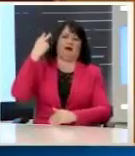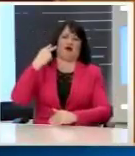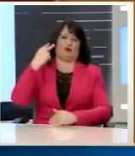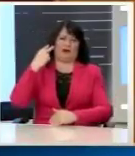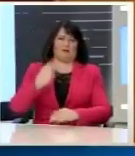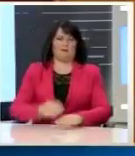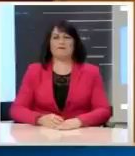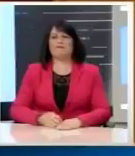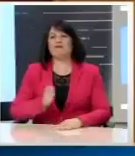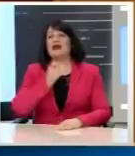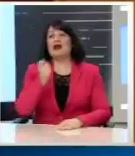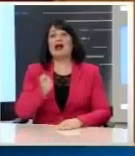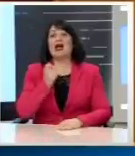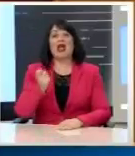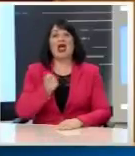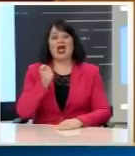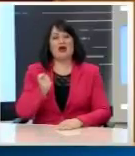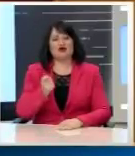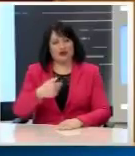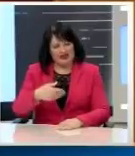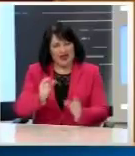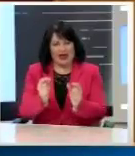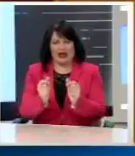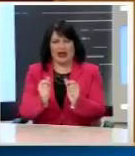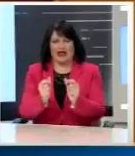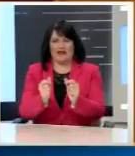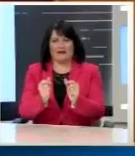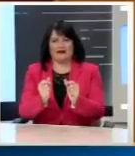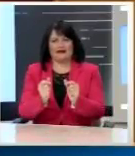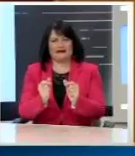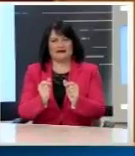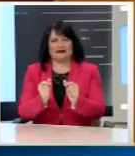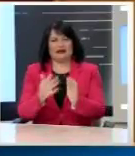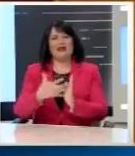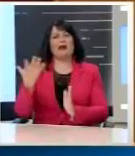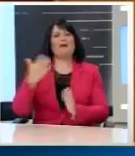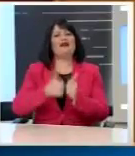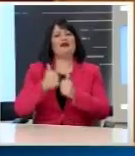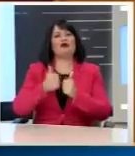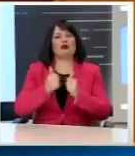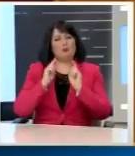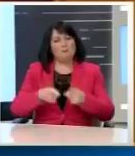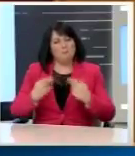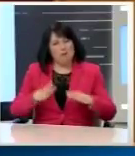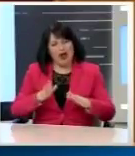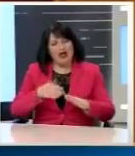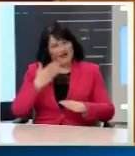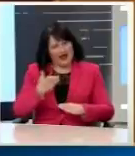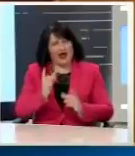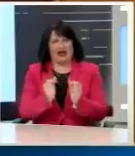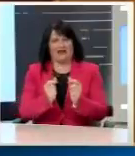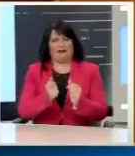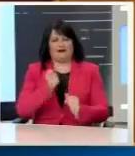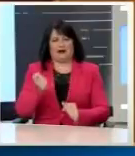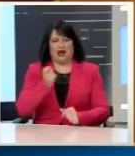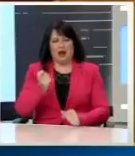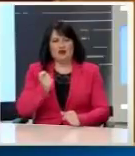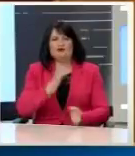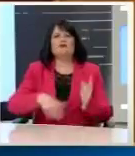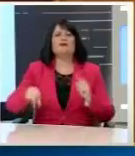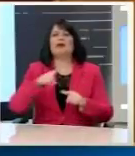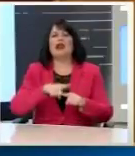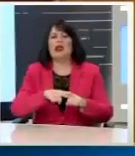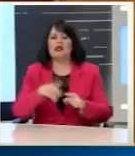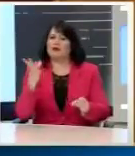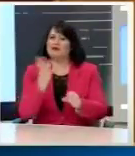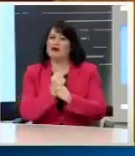Το χρέος είναι σε πορεία αρρύθμισης μετά και την απόφαση 15 Ιουνίου. Η χώρα